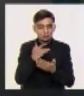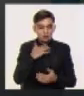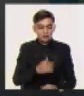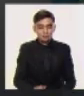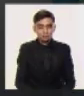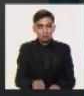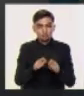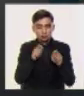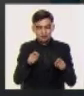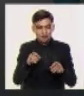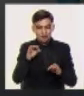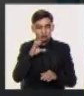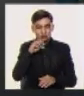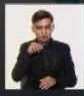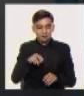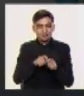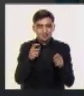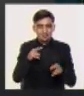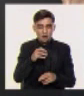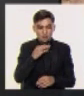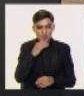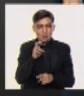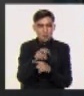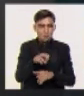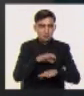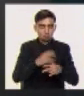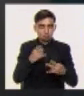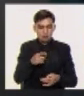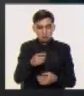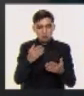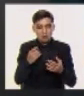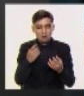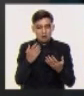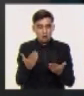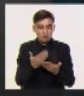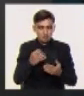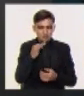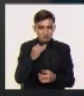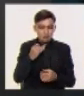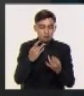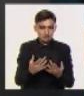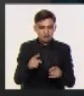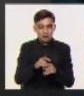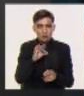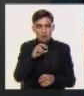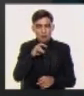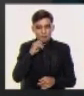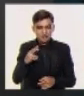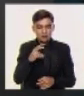Открыть счет для ИП в любое время суток и без посещения банка на самом деле просто. Достаточно зайти на сайт